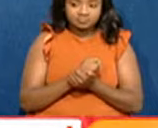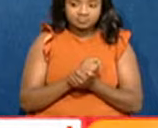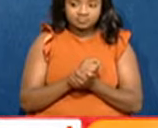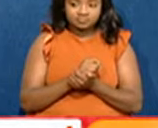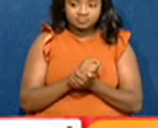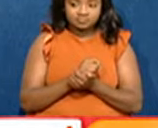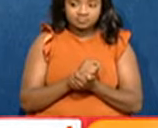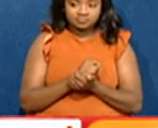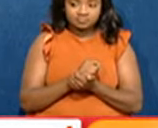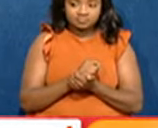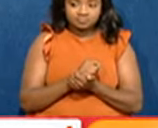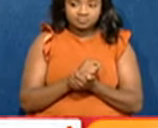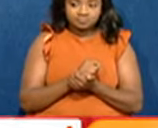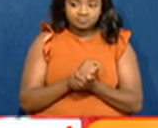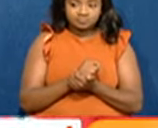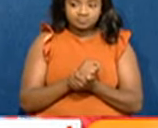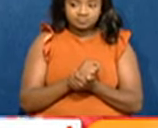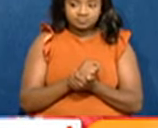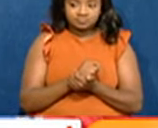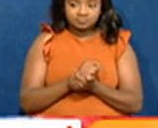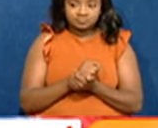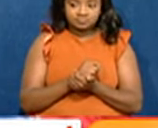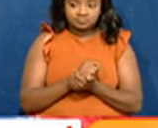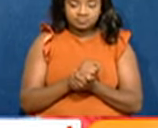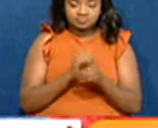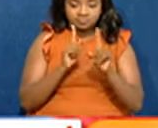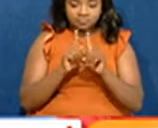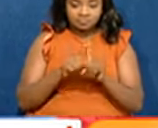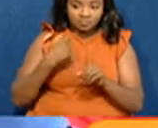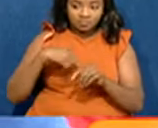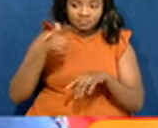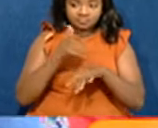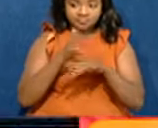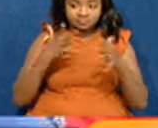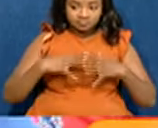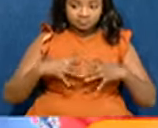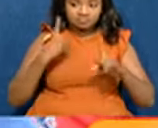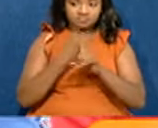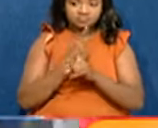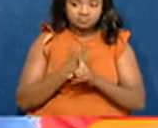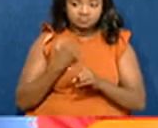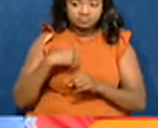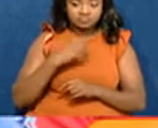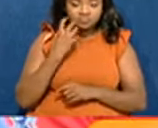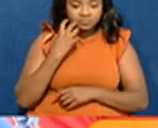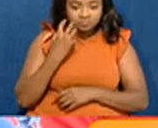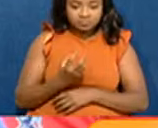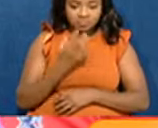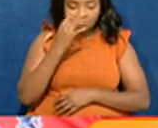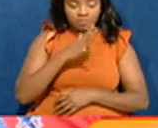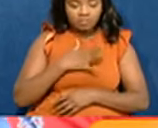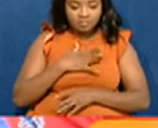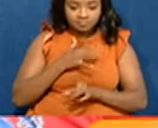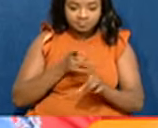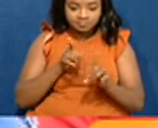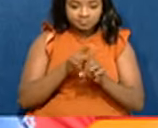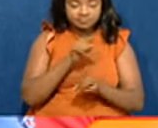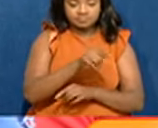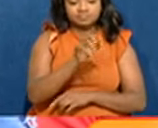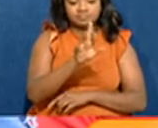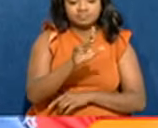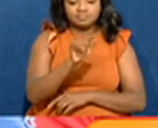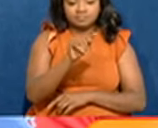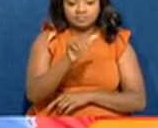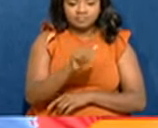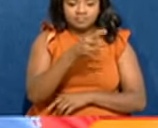fraternity, even just by virtue of all those who are here, to mourn our sister, Rita.